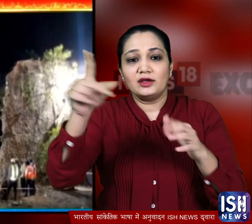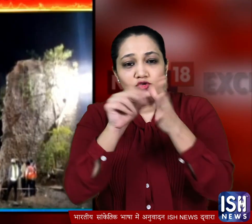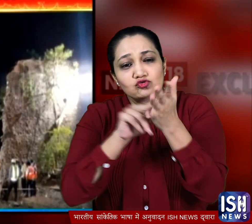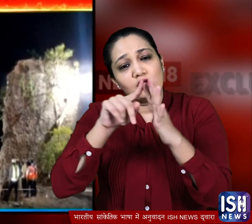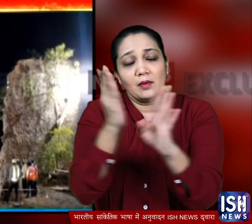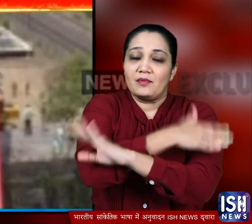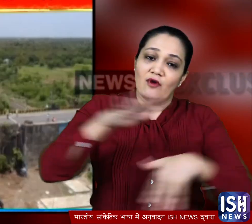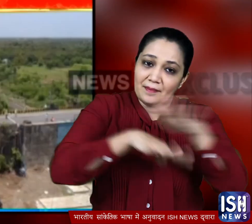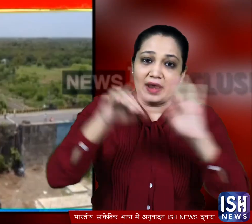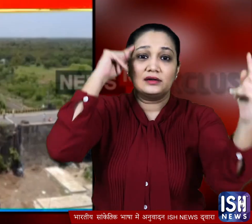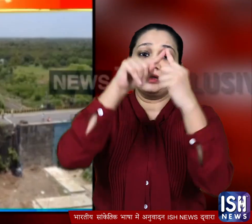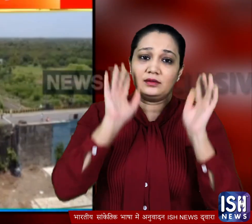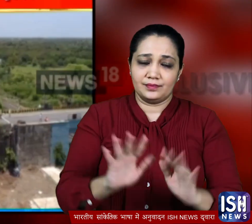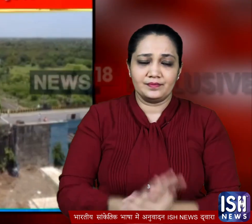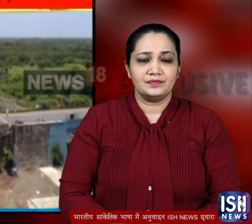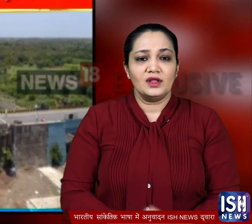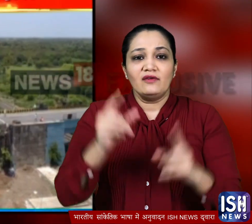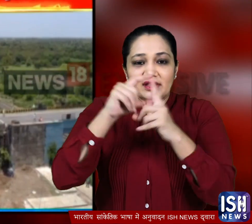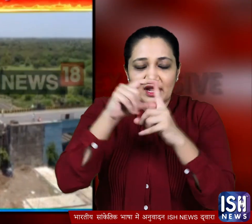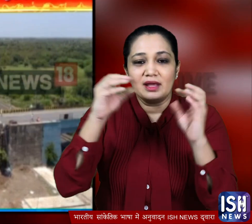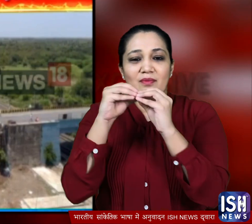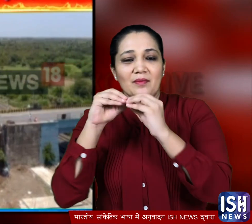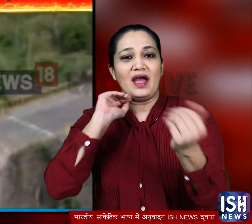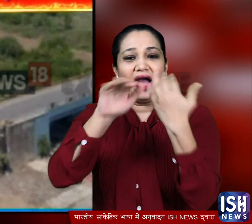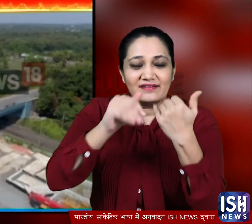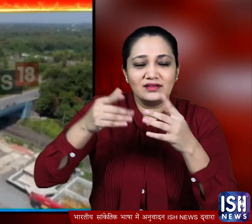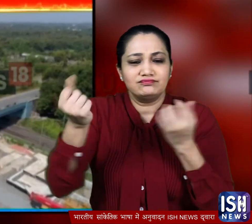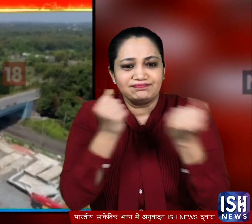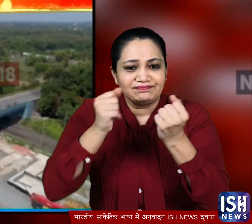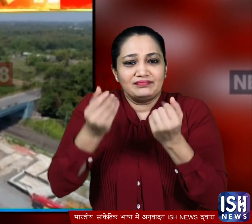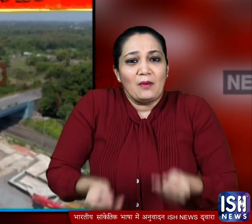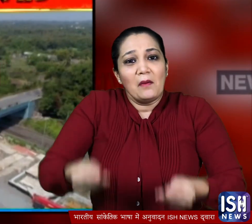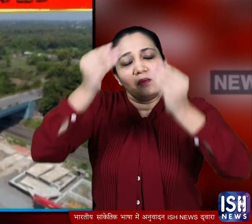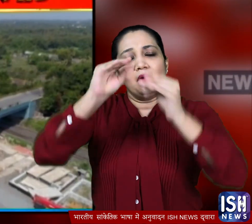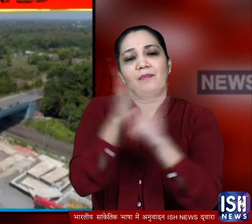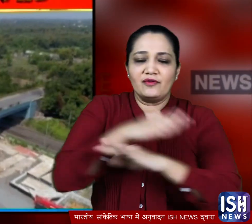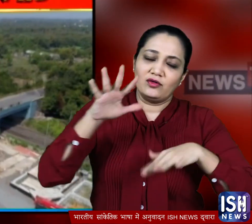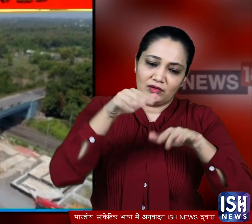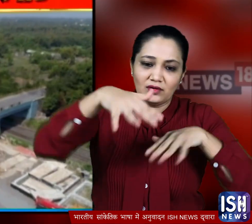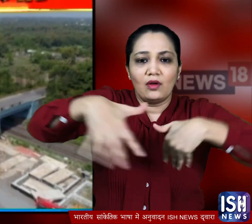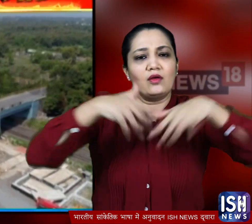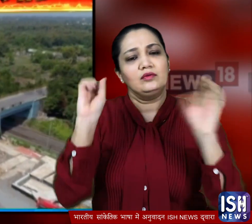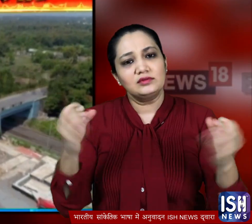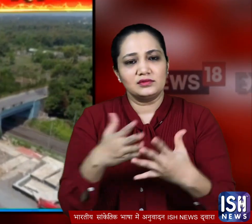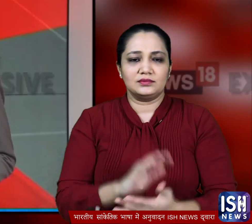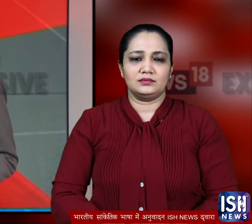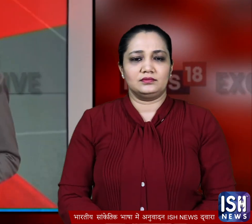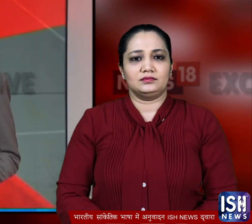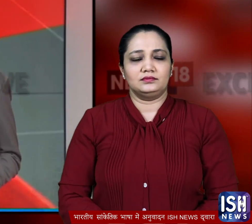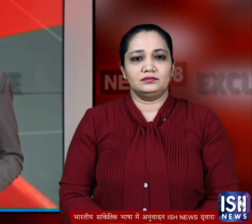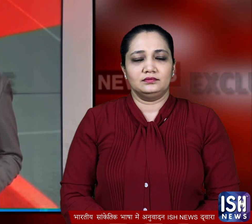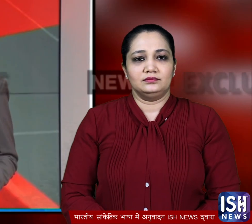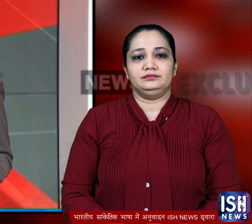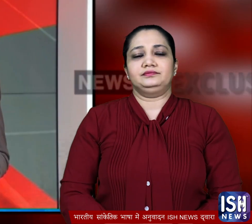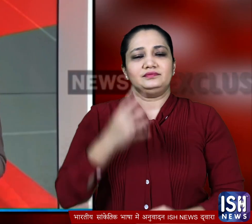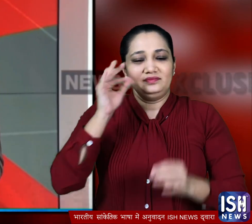से पहले ही पूरा करने का टारगेट रखा गया है, ताकि दिल्ली मुंबई हाईवे पर ट्रैफिक बढ़ने से पहले ही सड़क को दोबारा चालू किया जा सके।